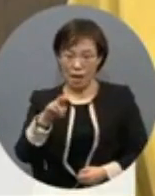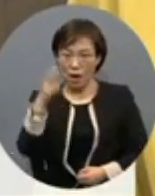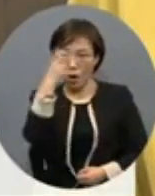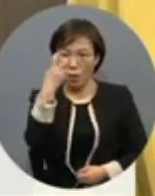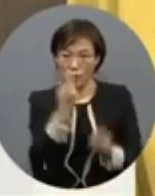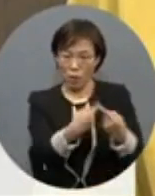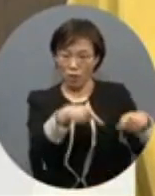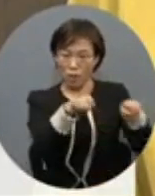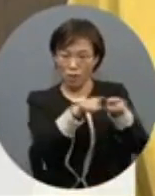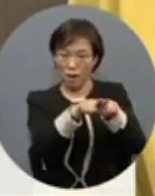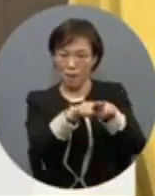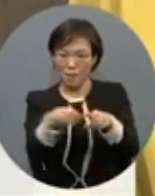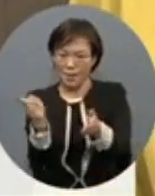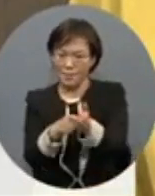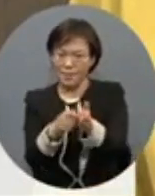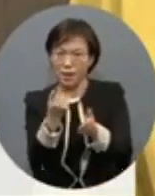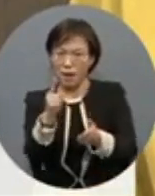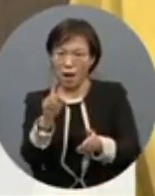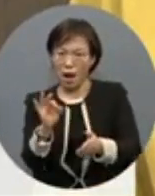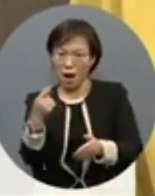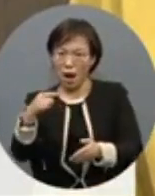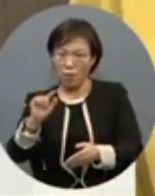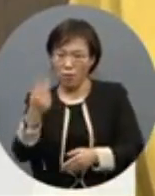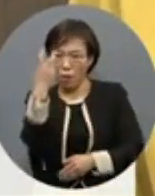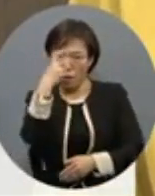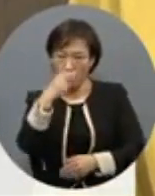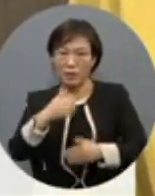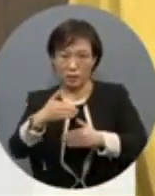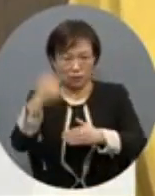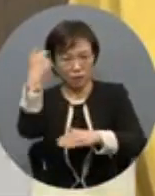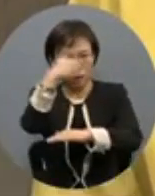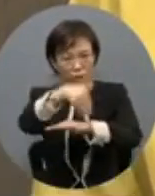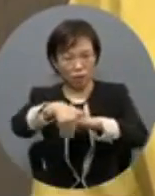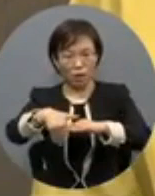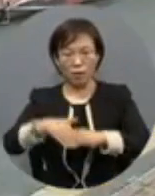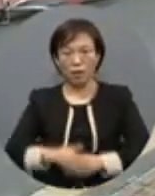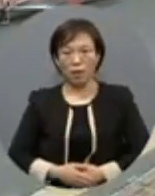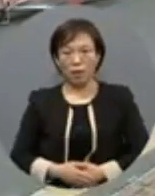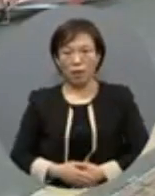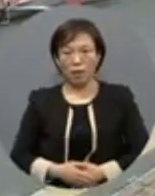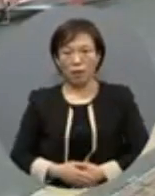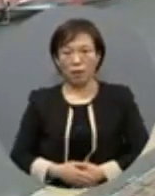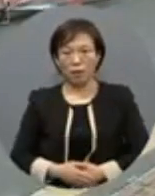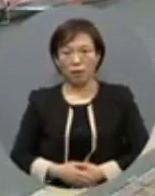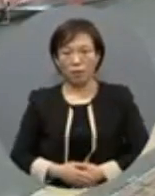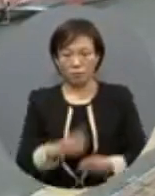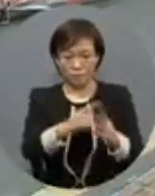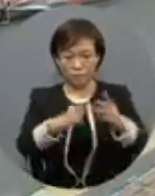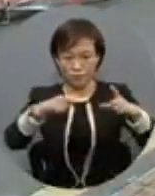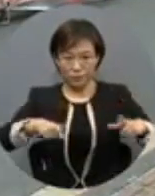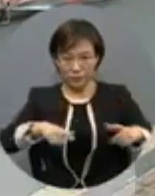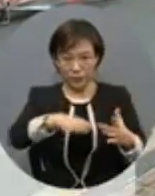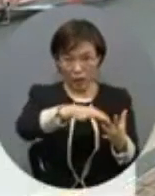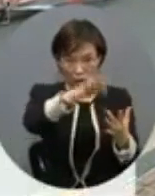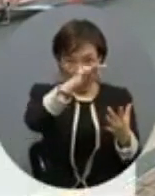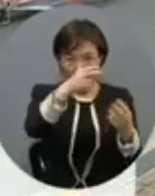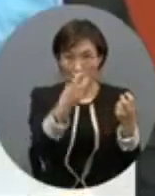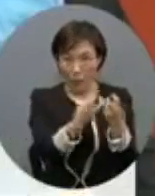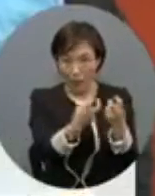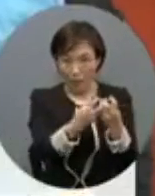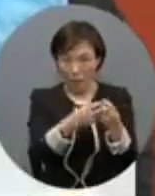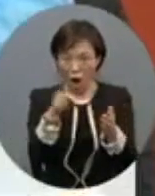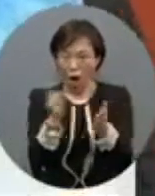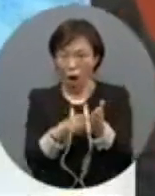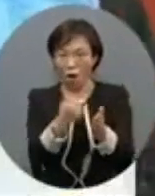하게 준석 하향 검사를 진행할 예정입니다 울주군 이 선택한 검사 방식인